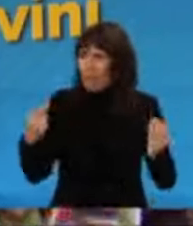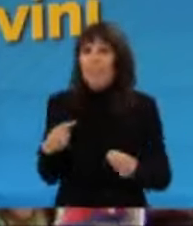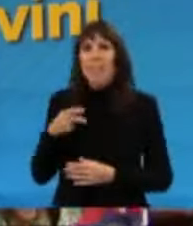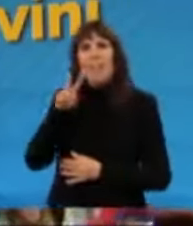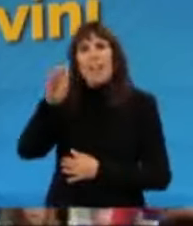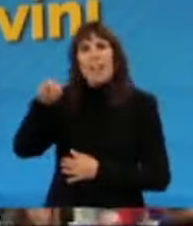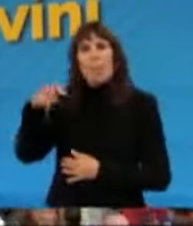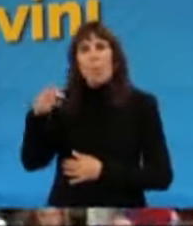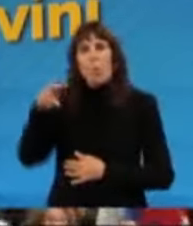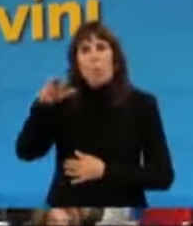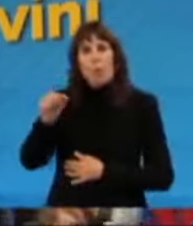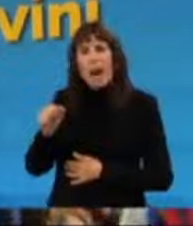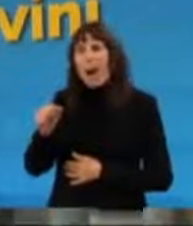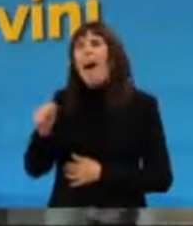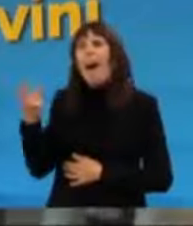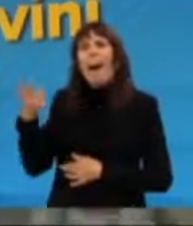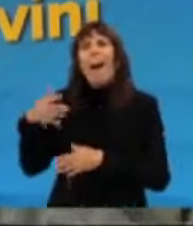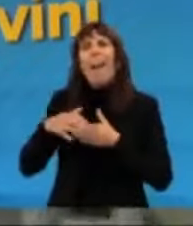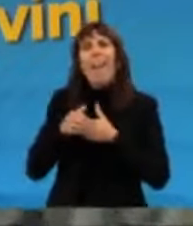CEGA!